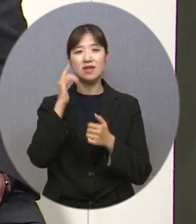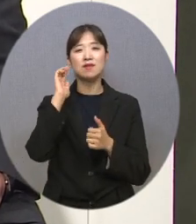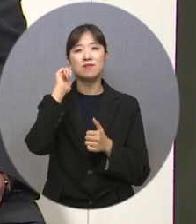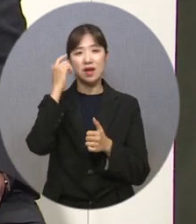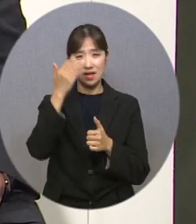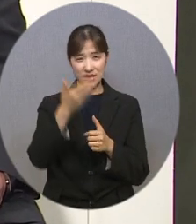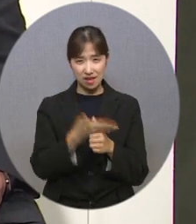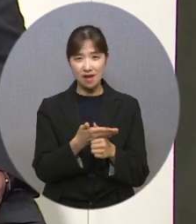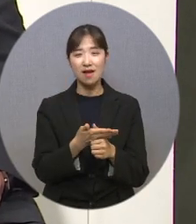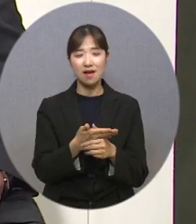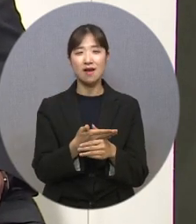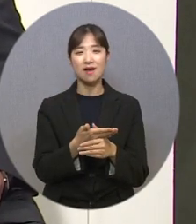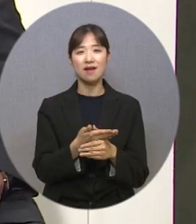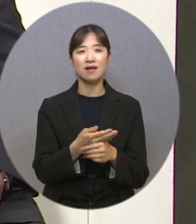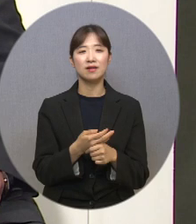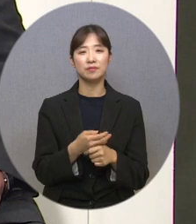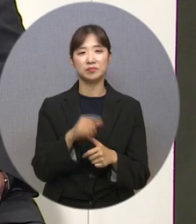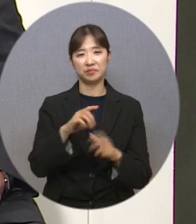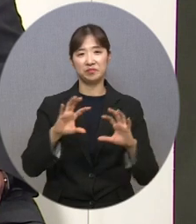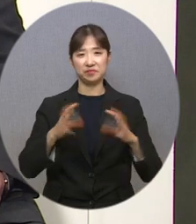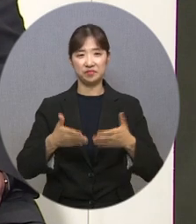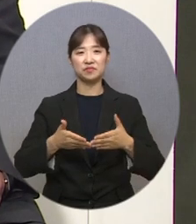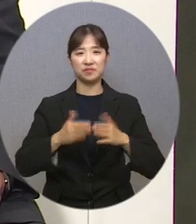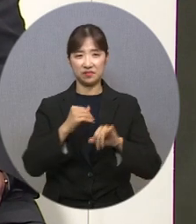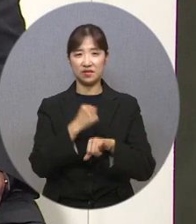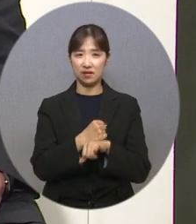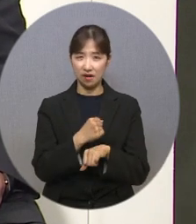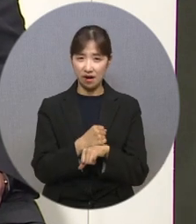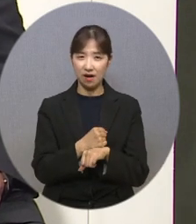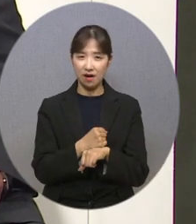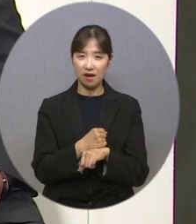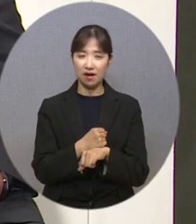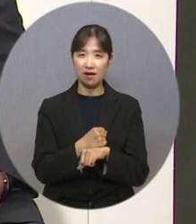박사는 물론 뭐 건국을 하셔서